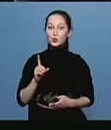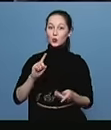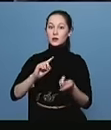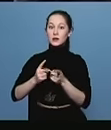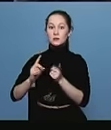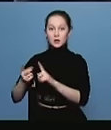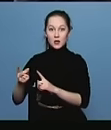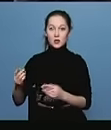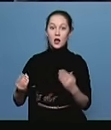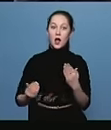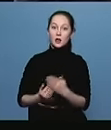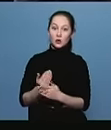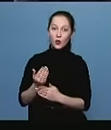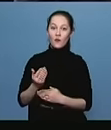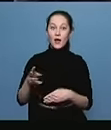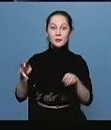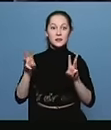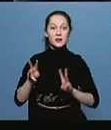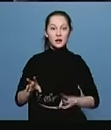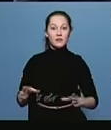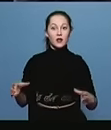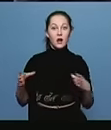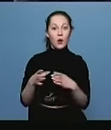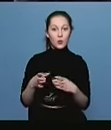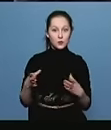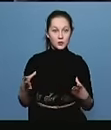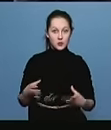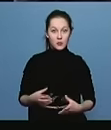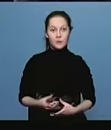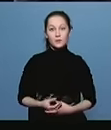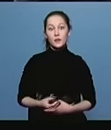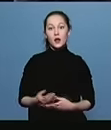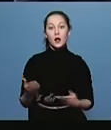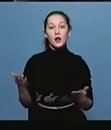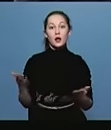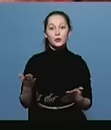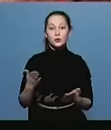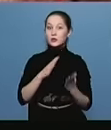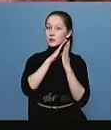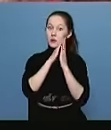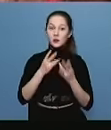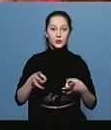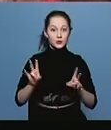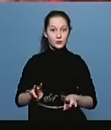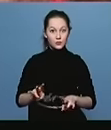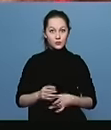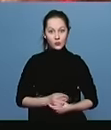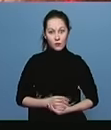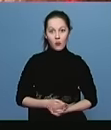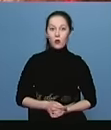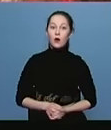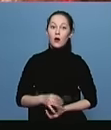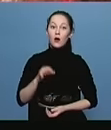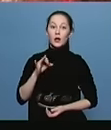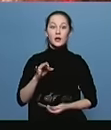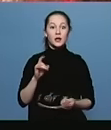нового административного корпуса. От главы района. Спать не будем. На встрече договорились,